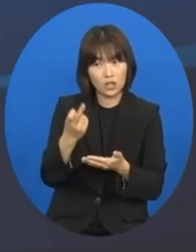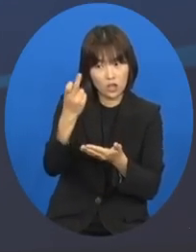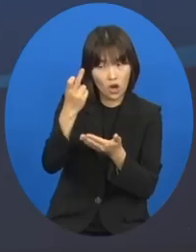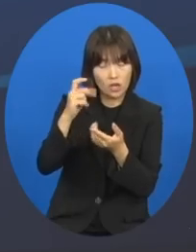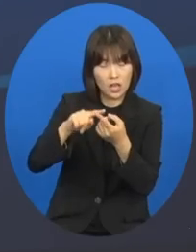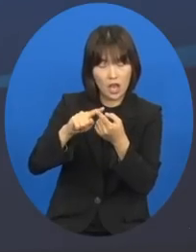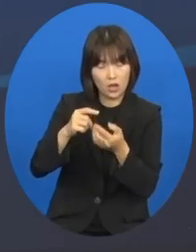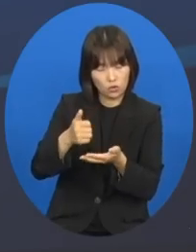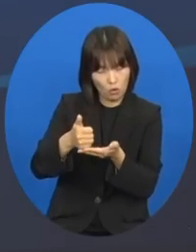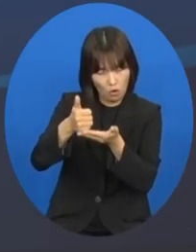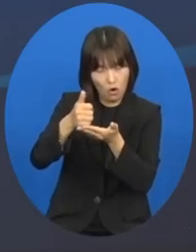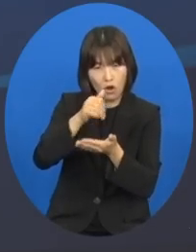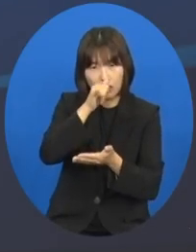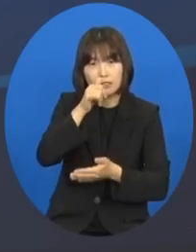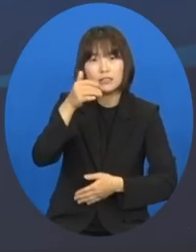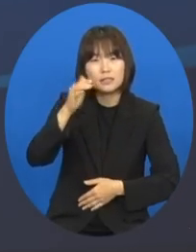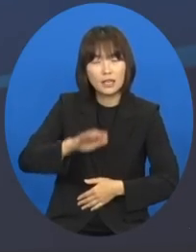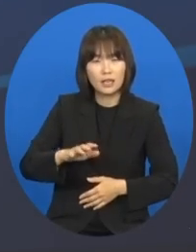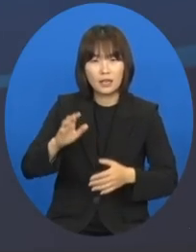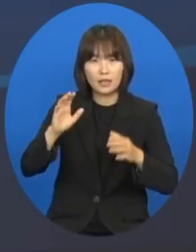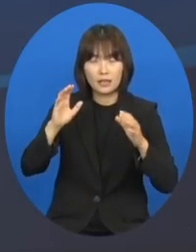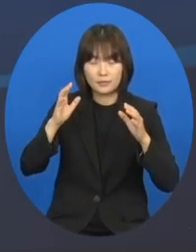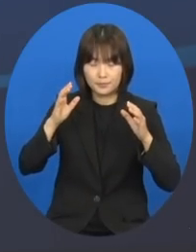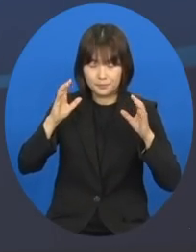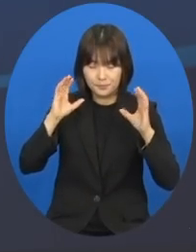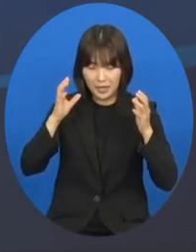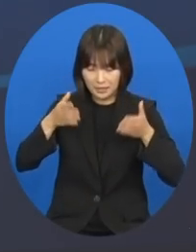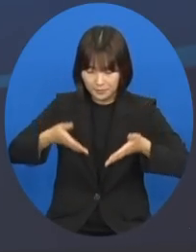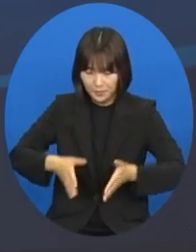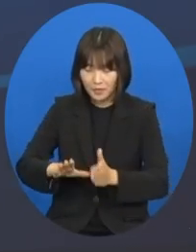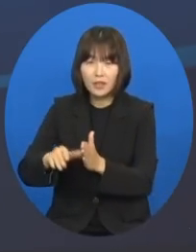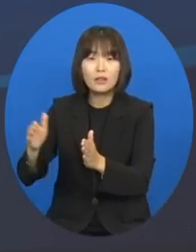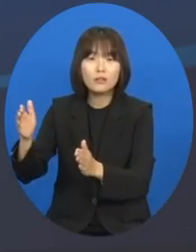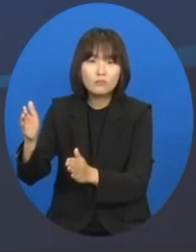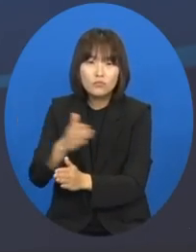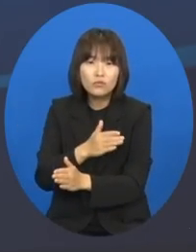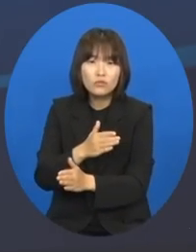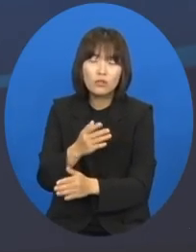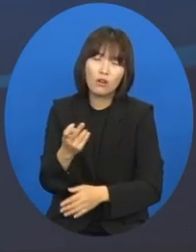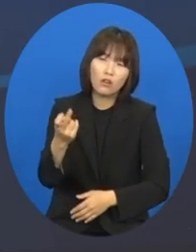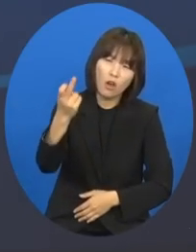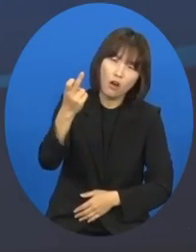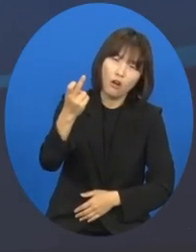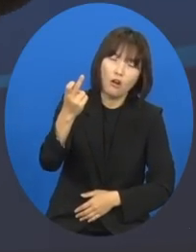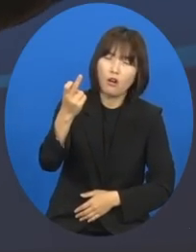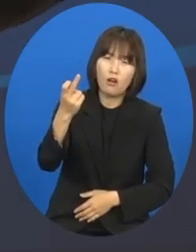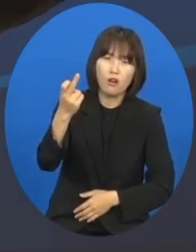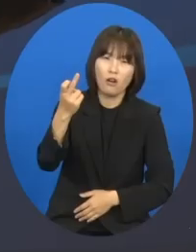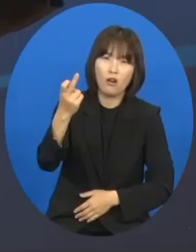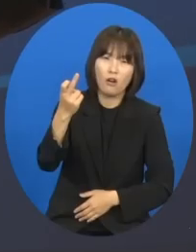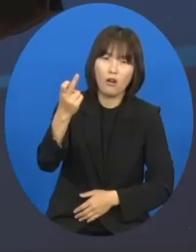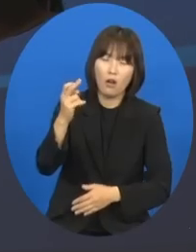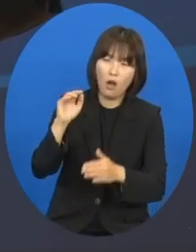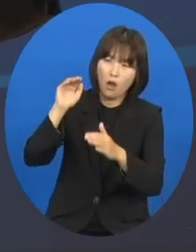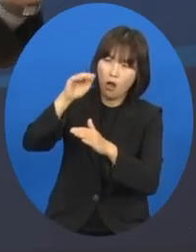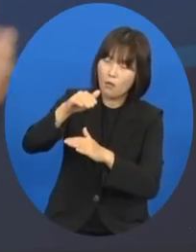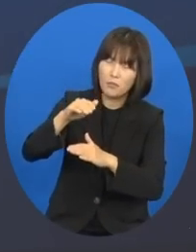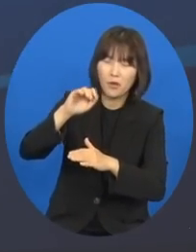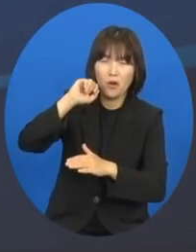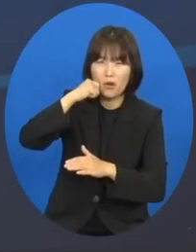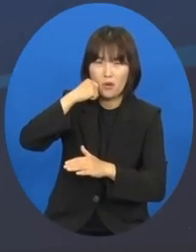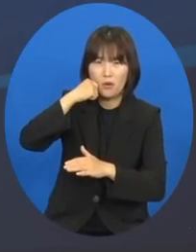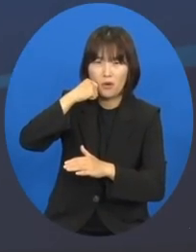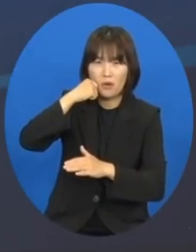아주 어려서 태어날 때부터 형이라는 존재는 넘사벽 넘을 수 없는 4차원의 벽이잖아요